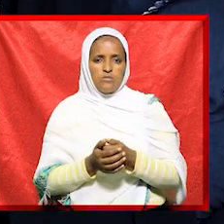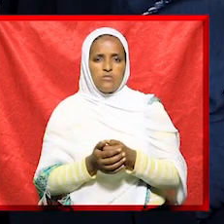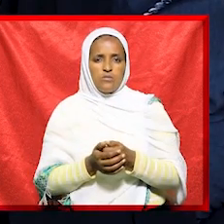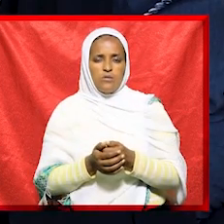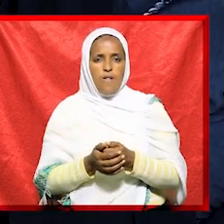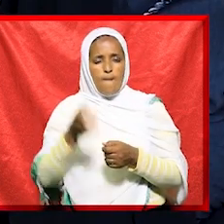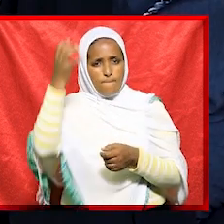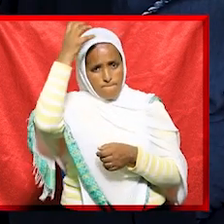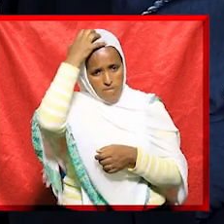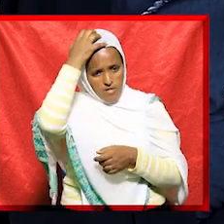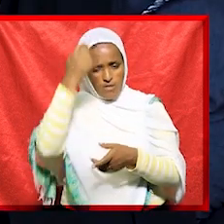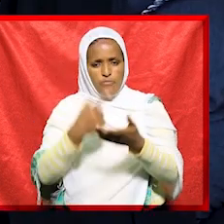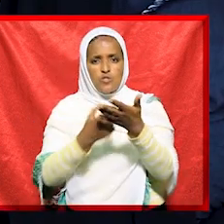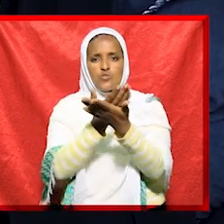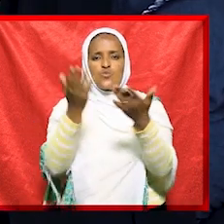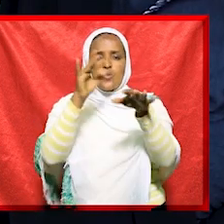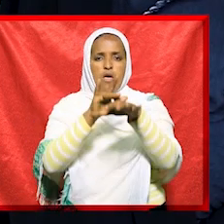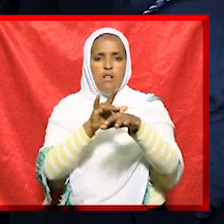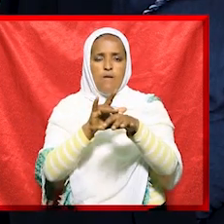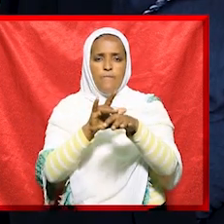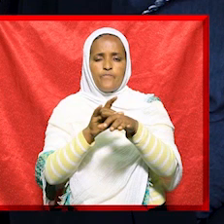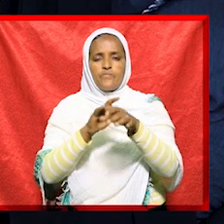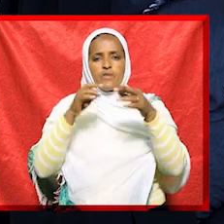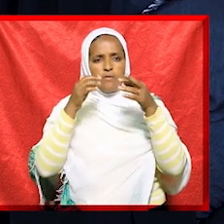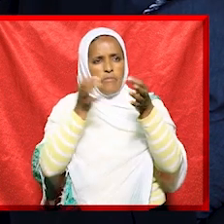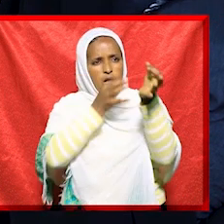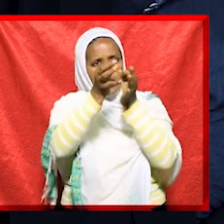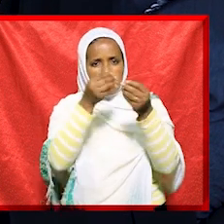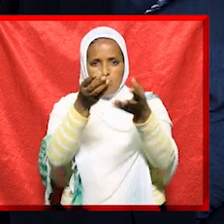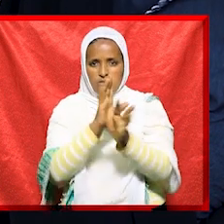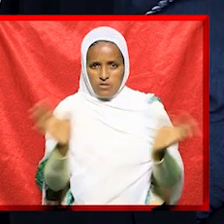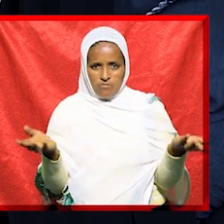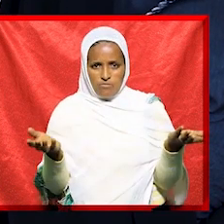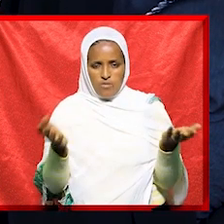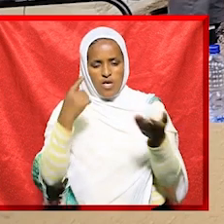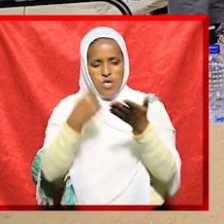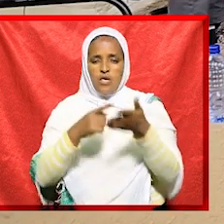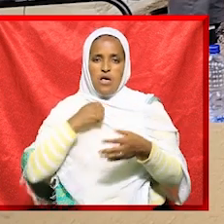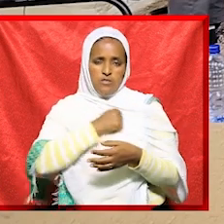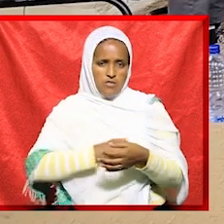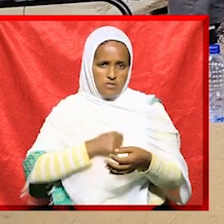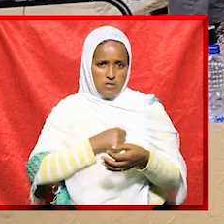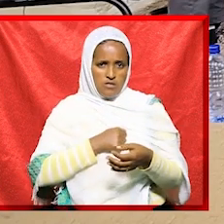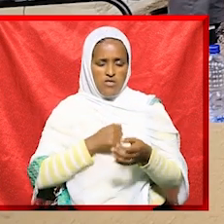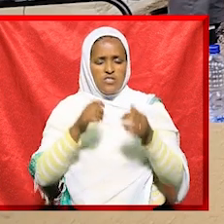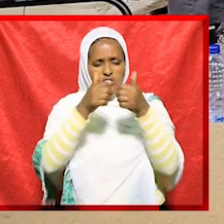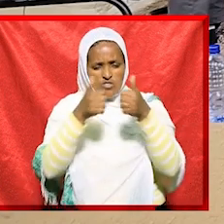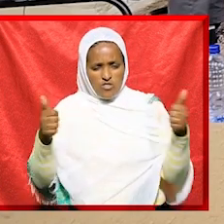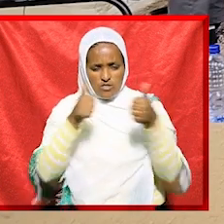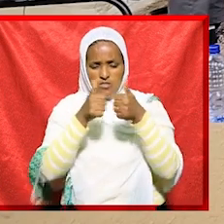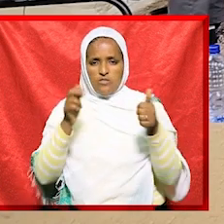እስካሁን ድረስ መንግስት በዚህ ጉዳይ ላይ ኦፊሻላዊ የሆነ መግለጫ አልሰጠም። ይሄ